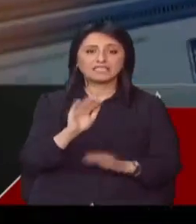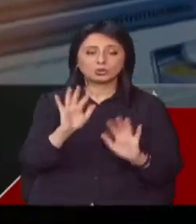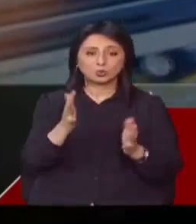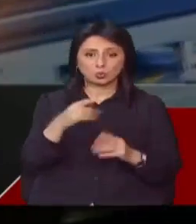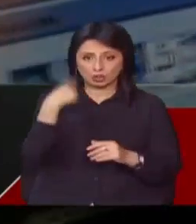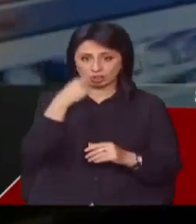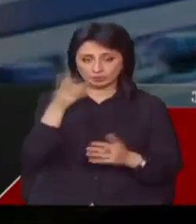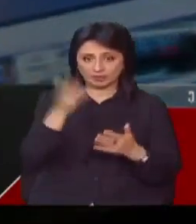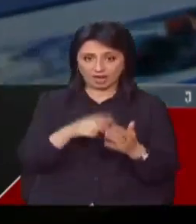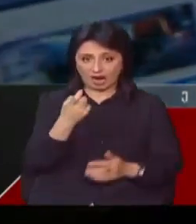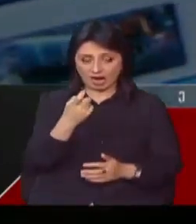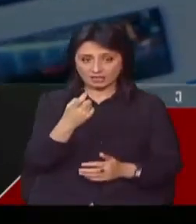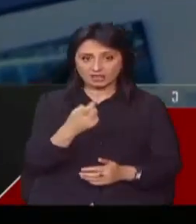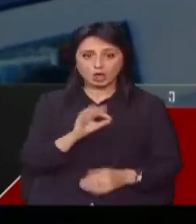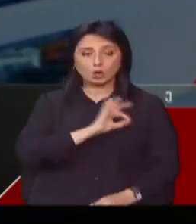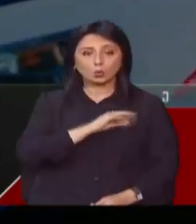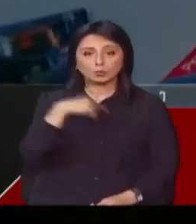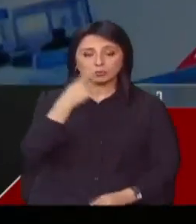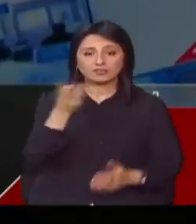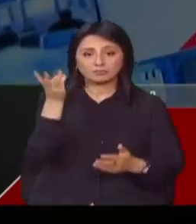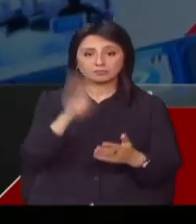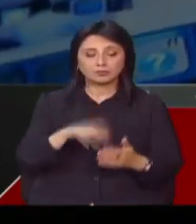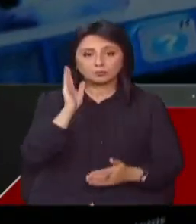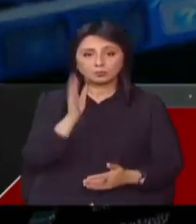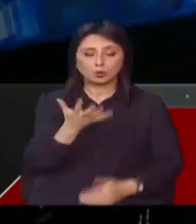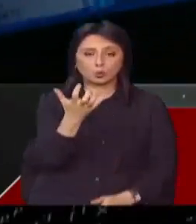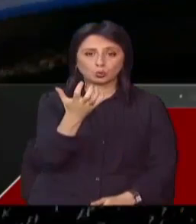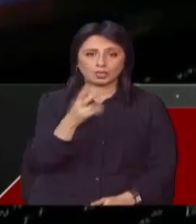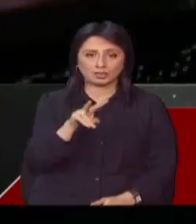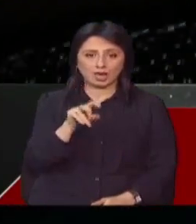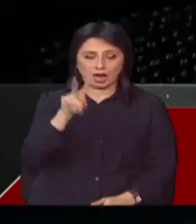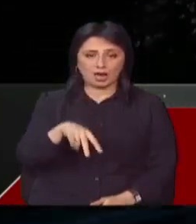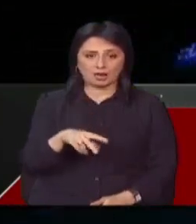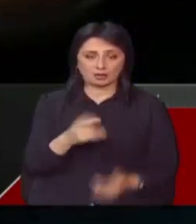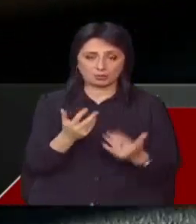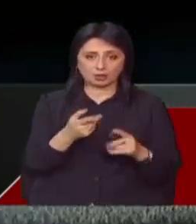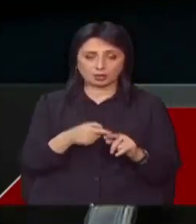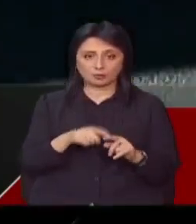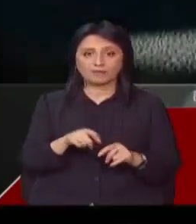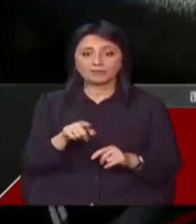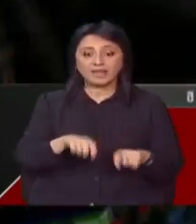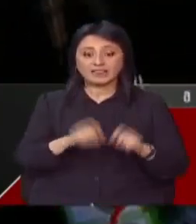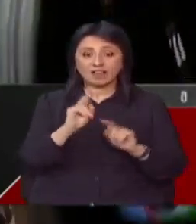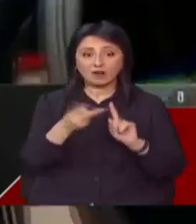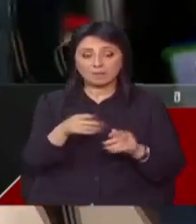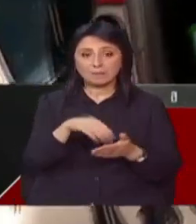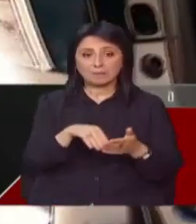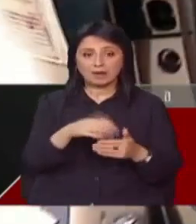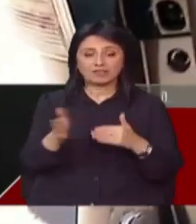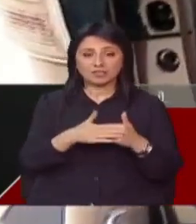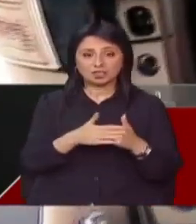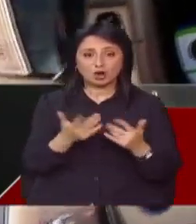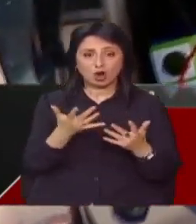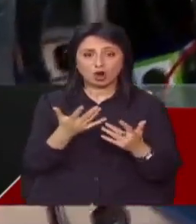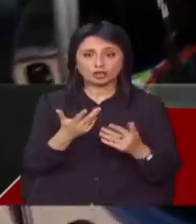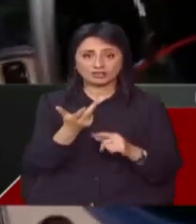შემთხვევაში დაჯარიმდება 100, ხოლო იურიდიული პირის შემთხვევაში დაჯარიმდება 500 ლარის ოდენობით. დარღვევის განმეორების შემთხვევაში სანქციის